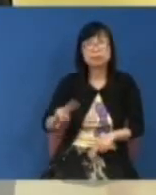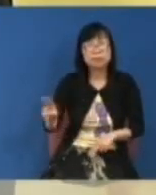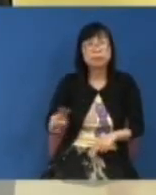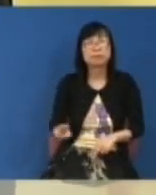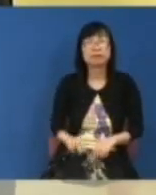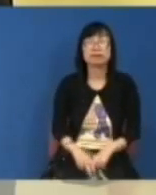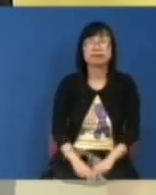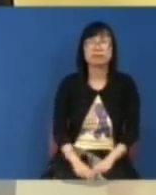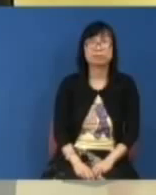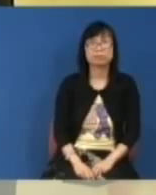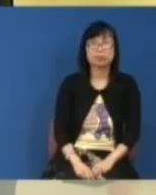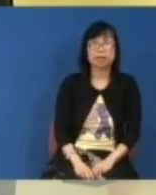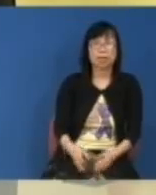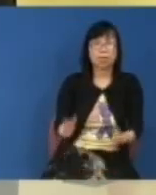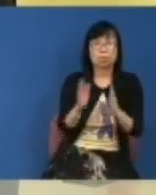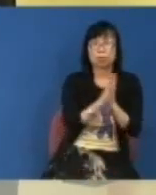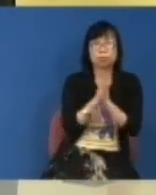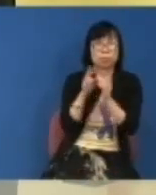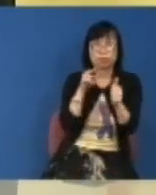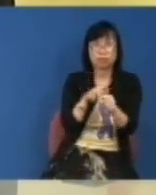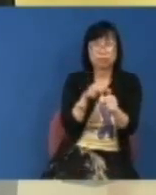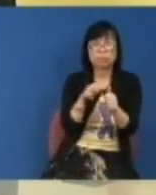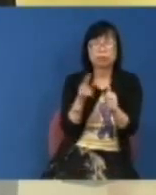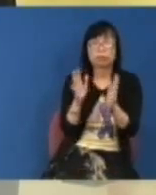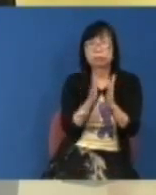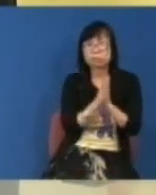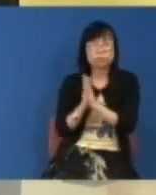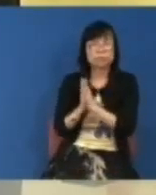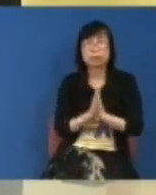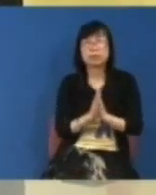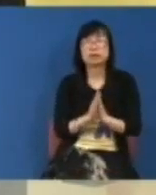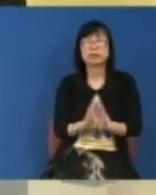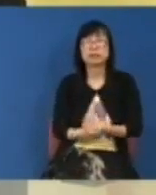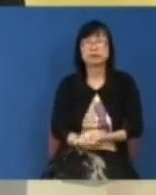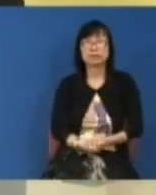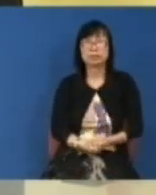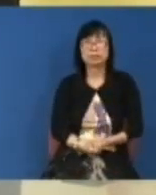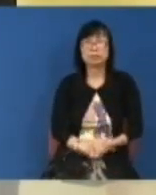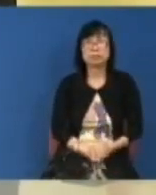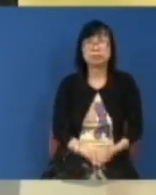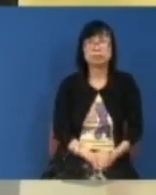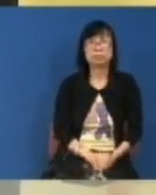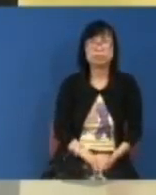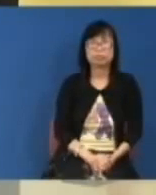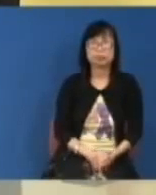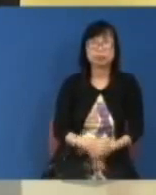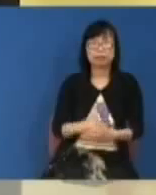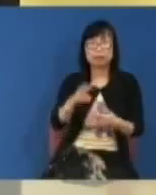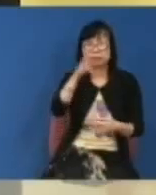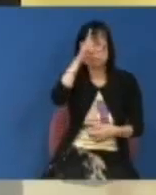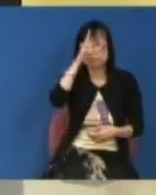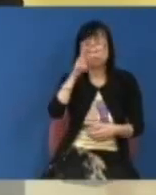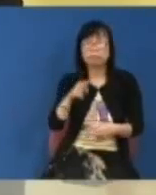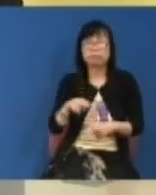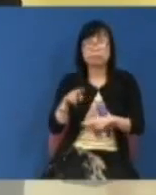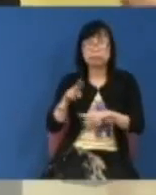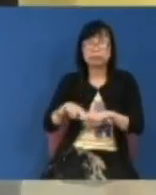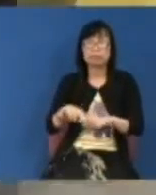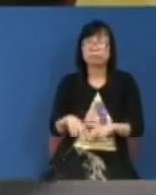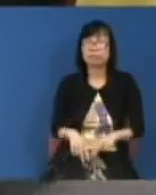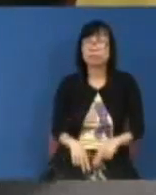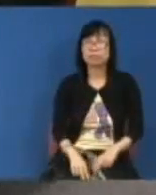相監督，互相協調咁啊！即係你全部用翻大陸嗰套就解釋到噶啦。以中國共產黨為核心嘅改革， 佢